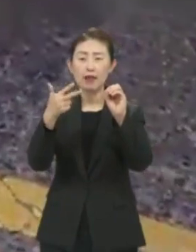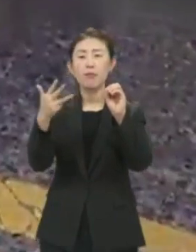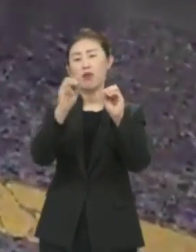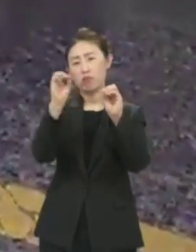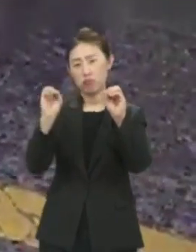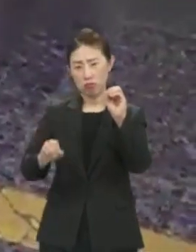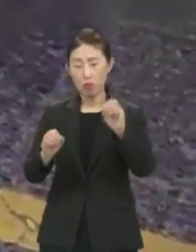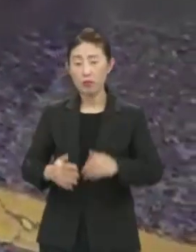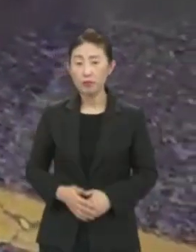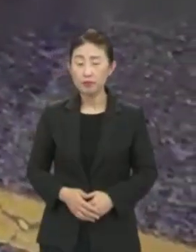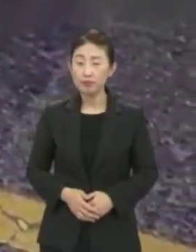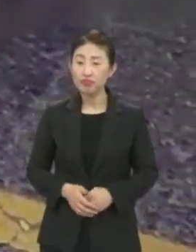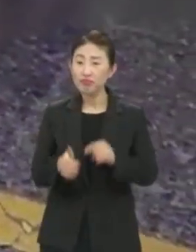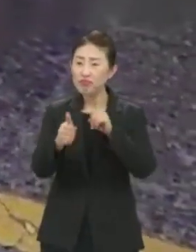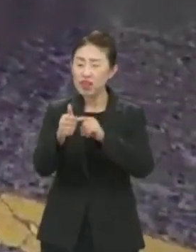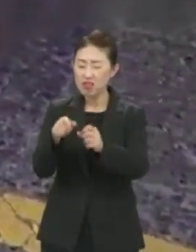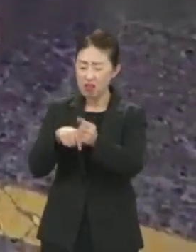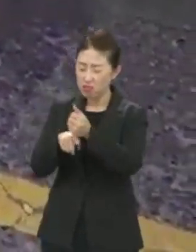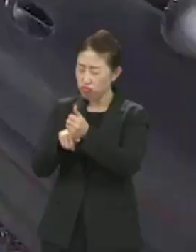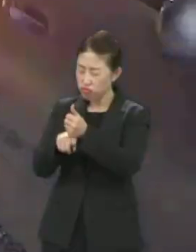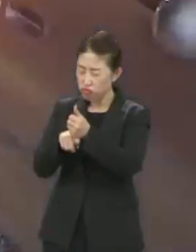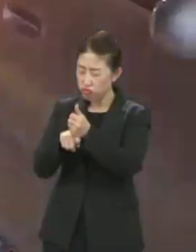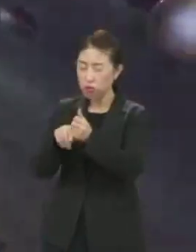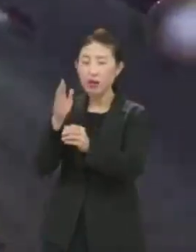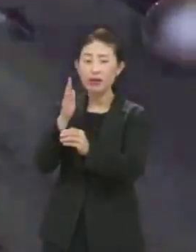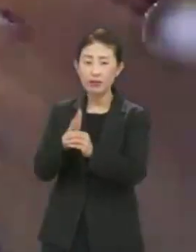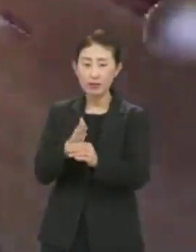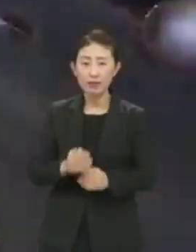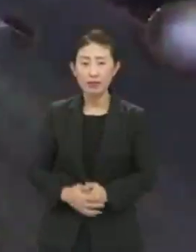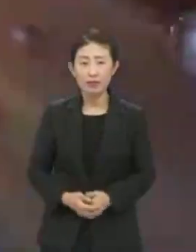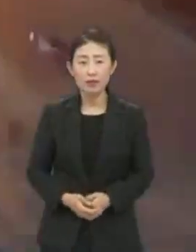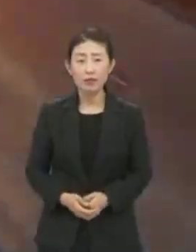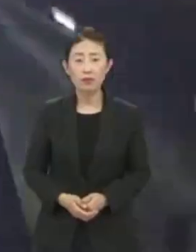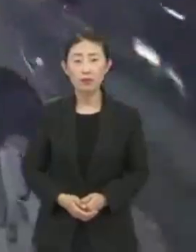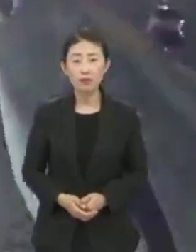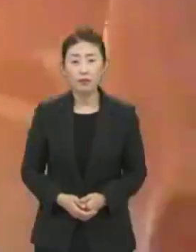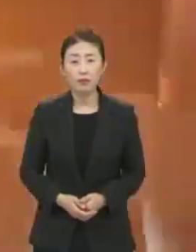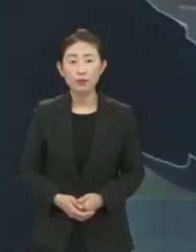0.178%였다며 A씨 등을 상대로 정확한 사고 경위를 조사 중입니다.